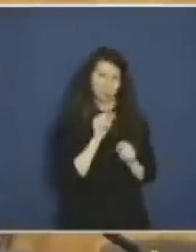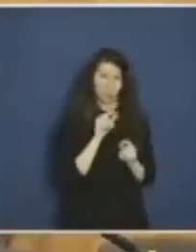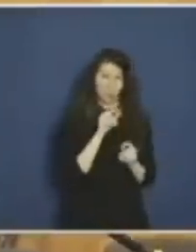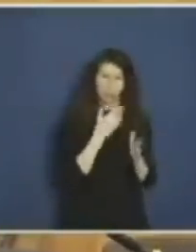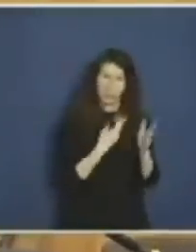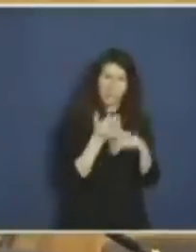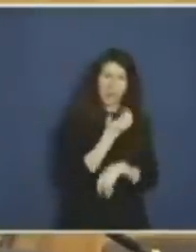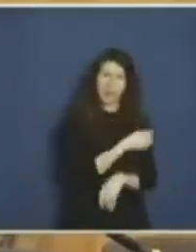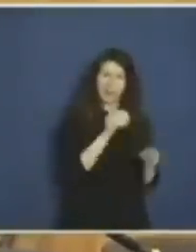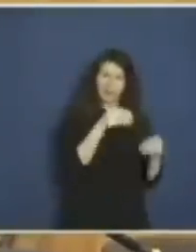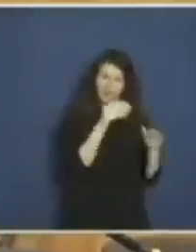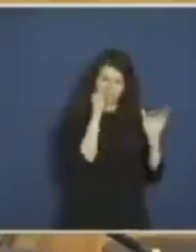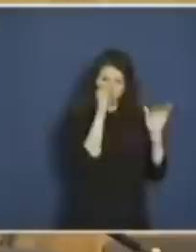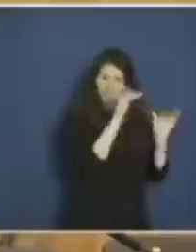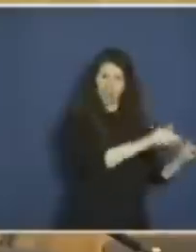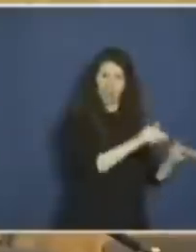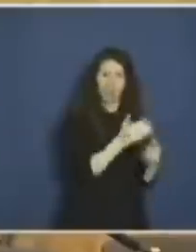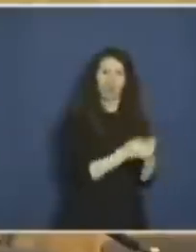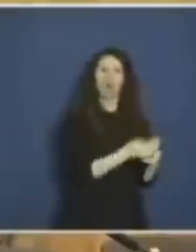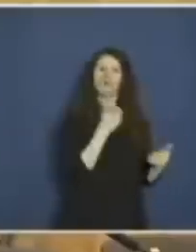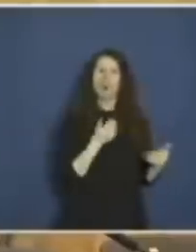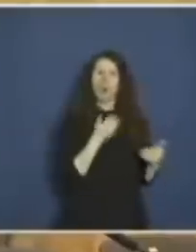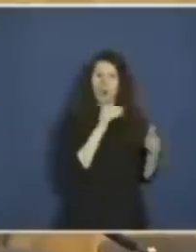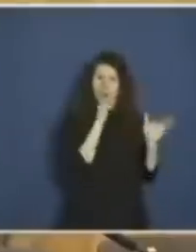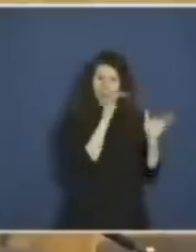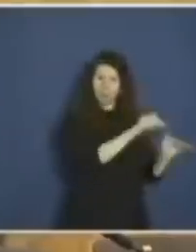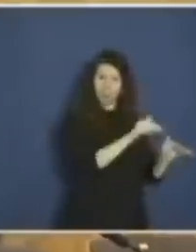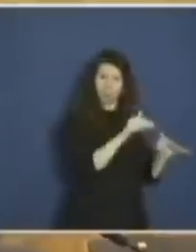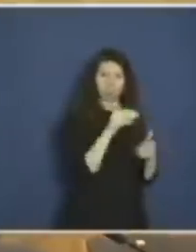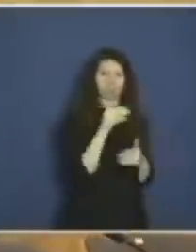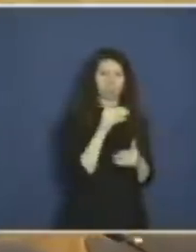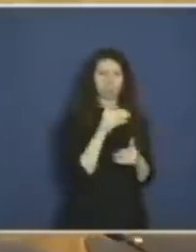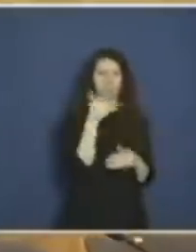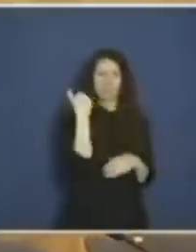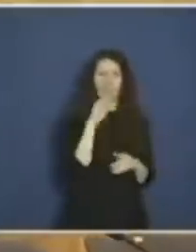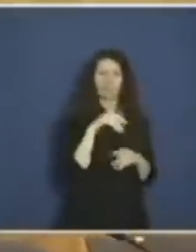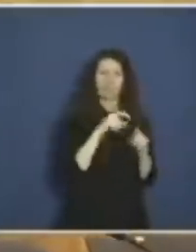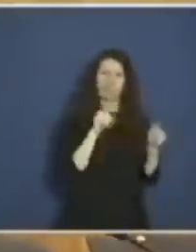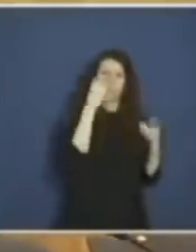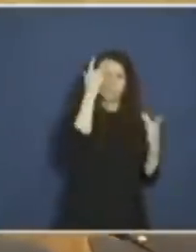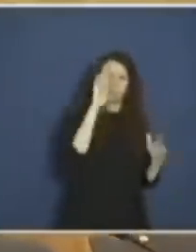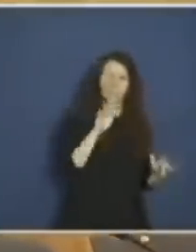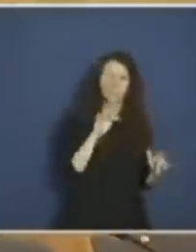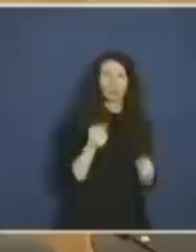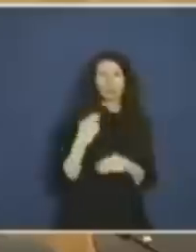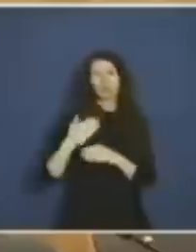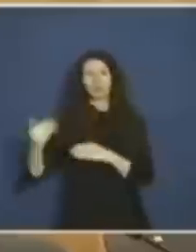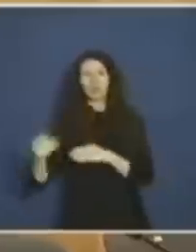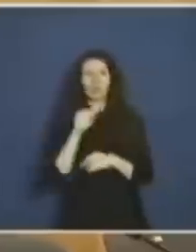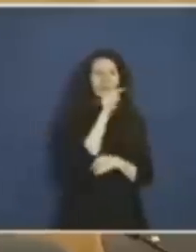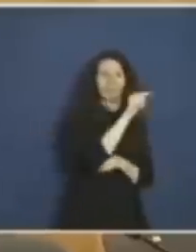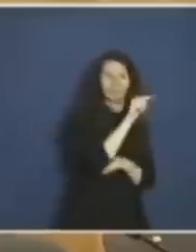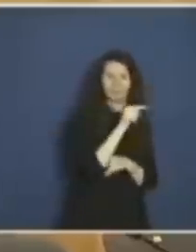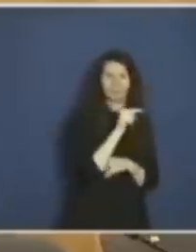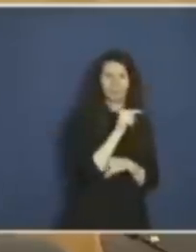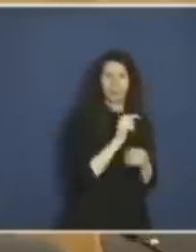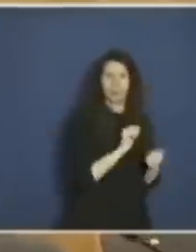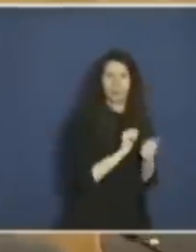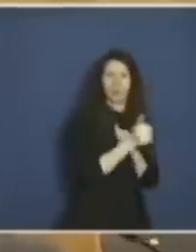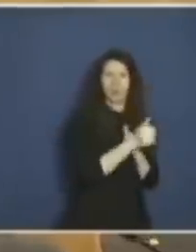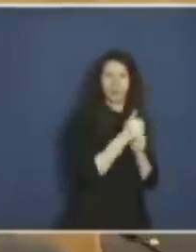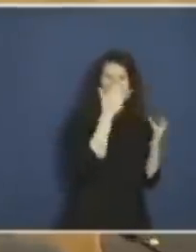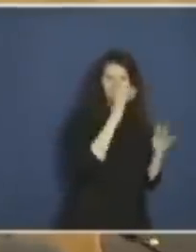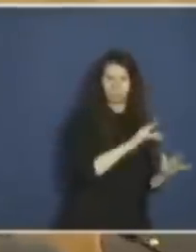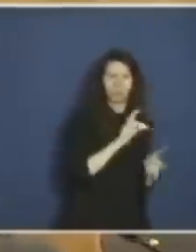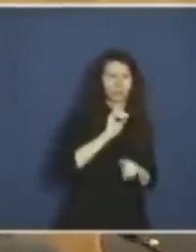zur Verfügung hatten, nicht nur früher, wo es darum ging, um die Zulassung quasi, aber auch, dass sie besser verhandelt haben, was man auch sehen